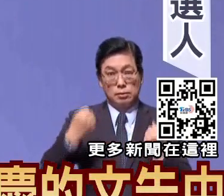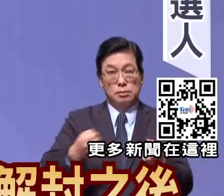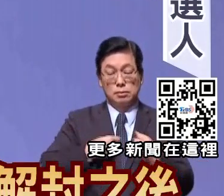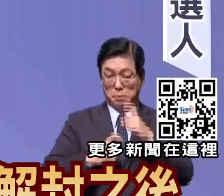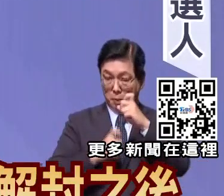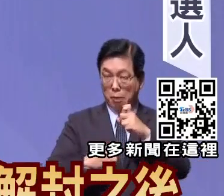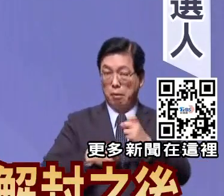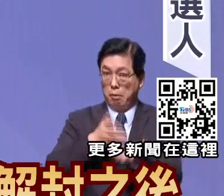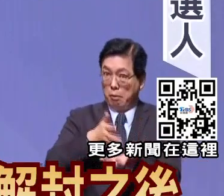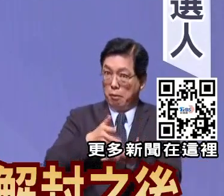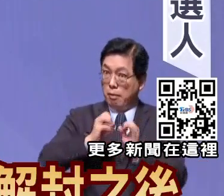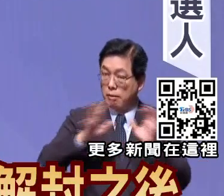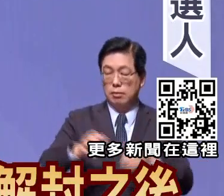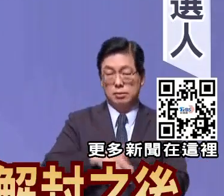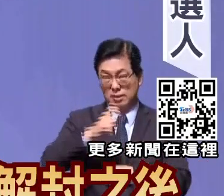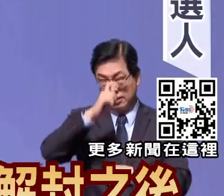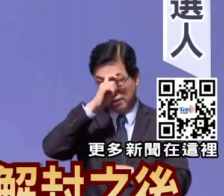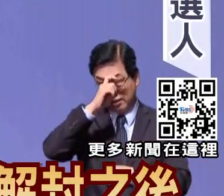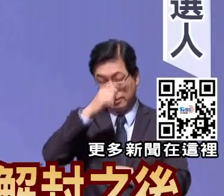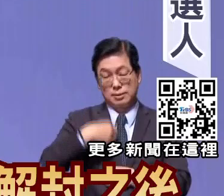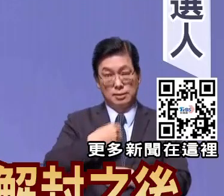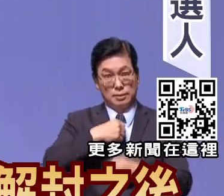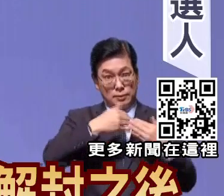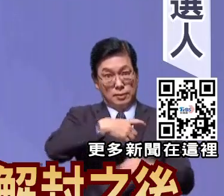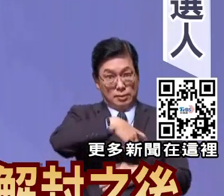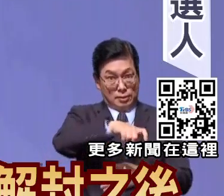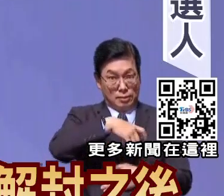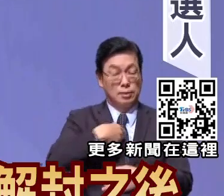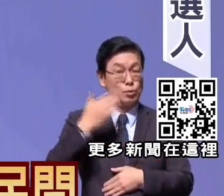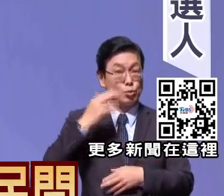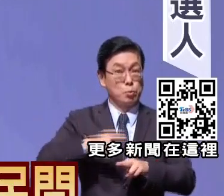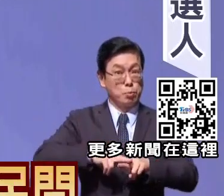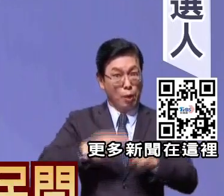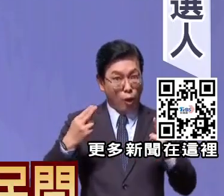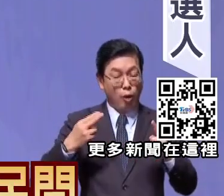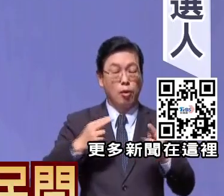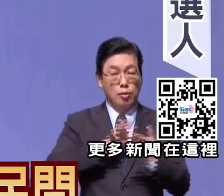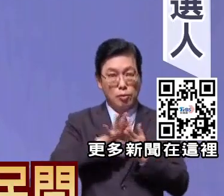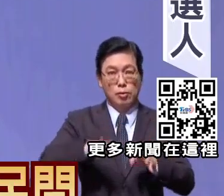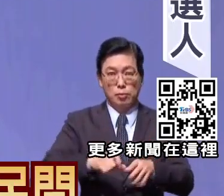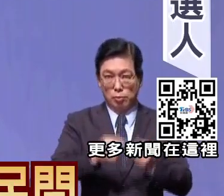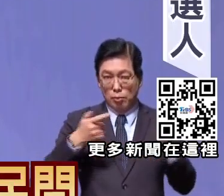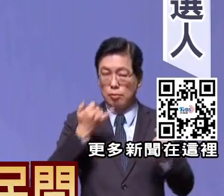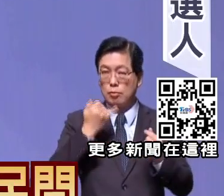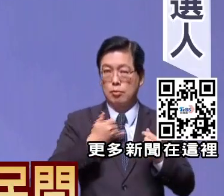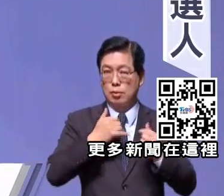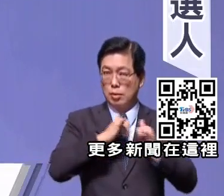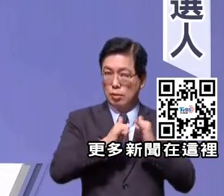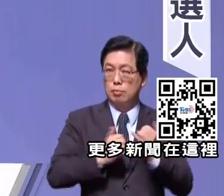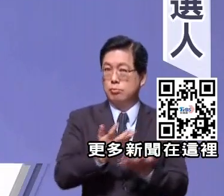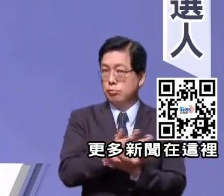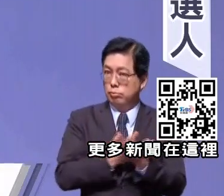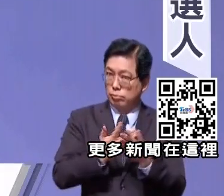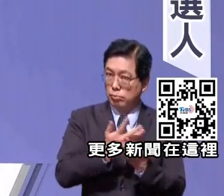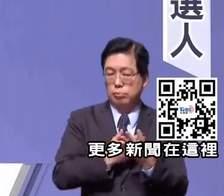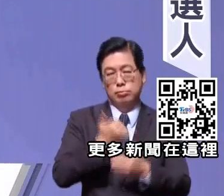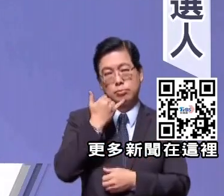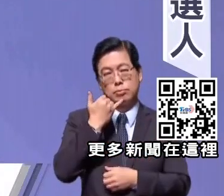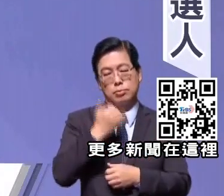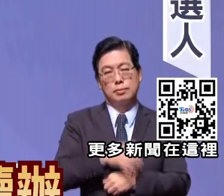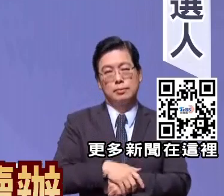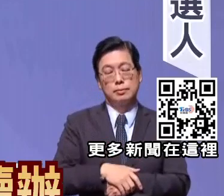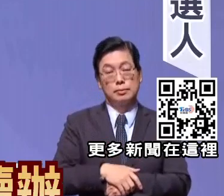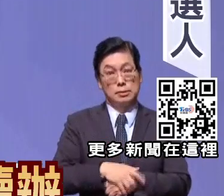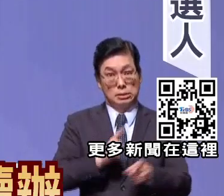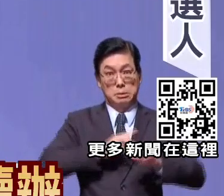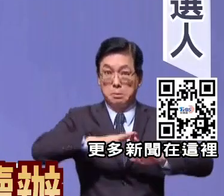中才刚刚说，期待在两岸边境解封之后，能够逐步恢复两岸人民间健康有序的交流，